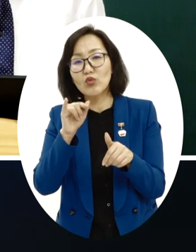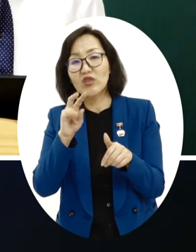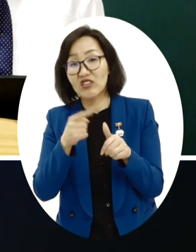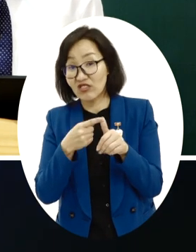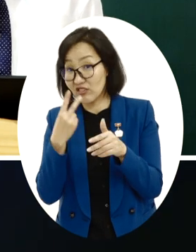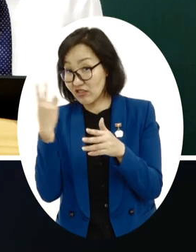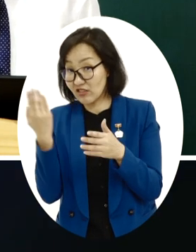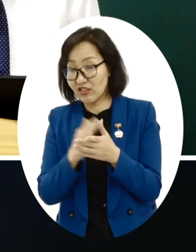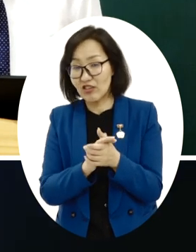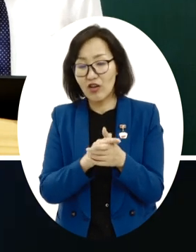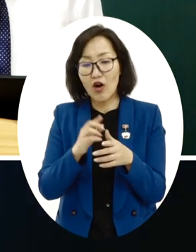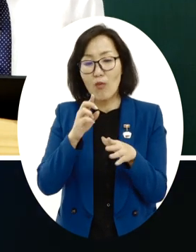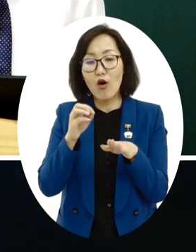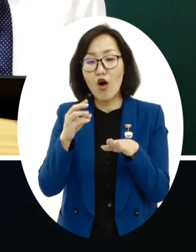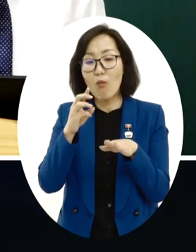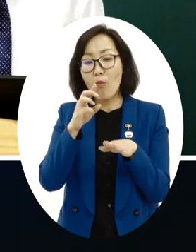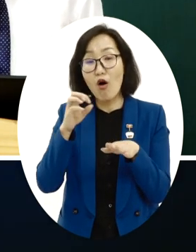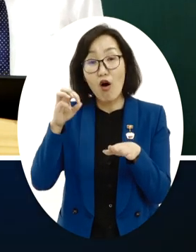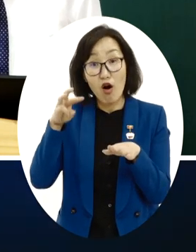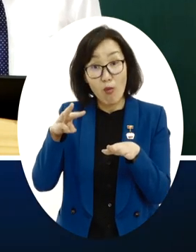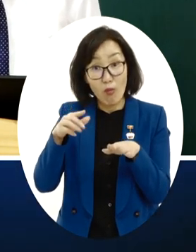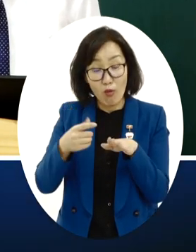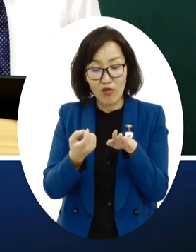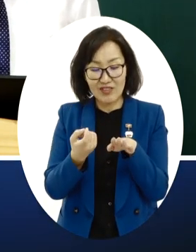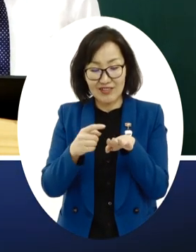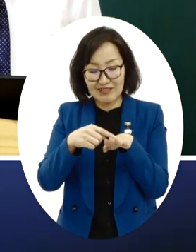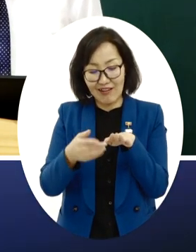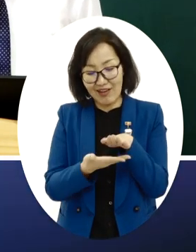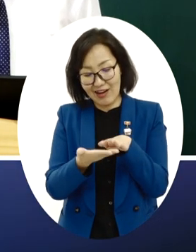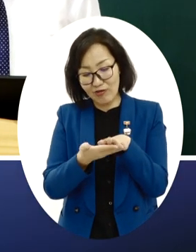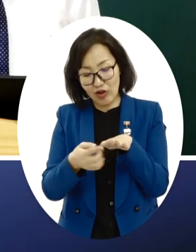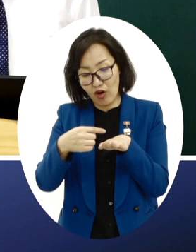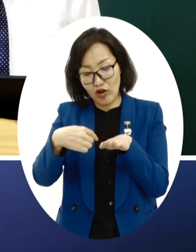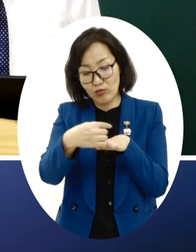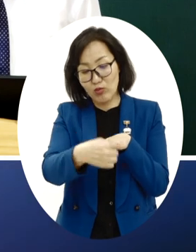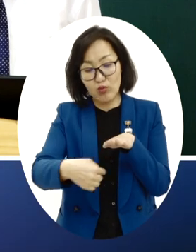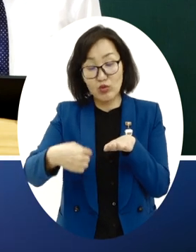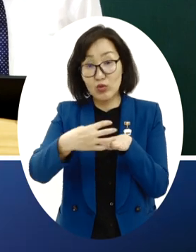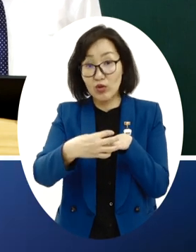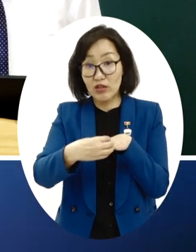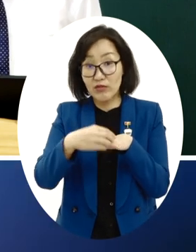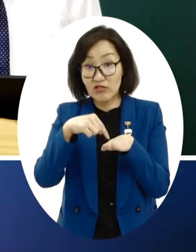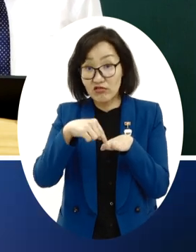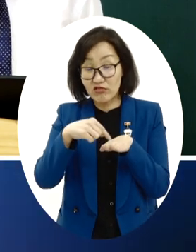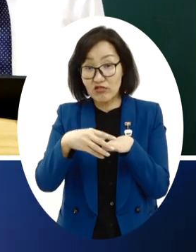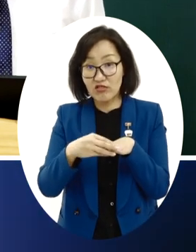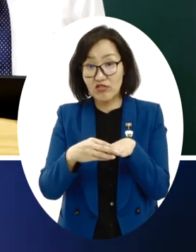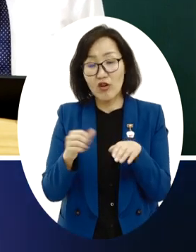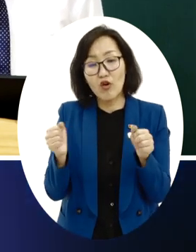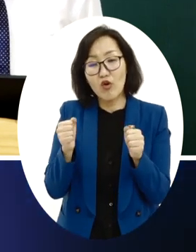гэдэг. Гутлын бом гэдэг нь хөлийн тахван уртын голд байрлах бүслүүр хэмжээс юм. Өөрөөр хэлбэл